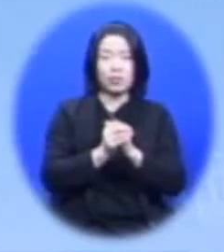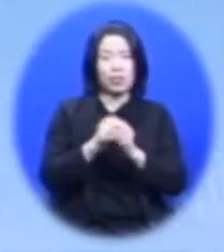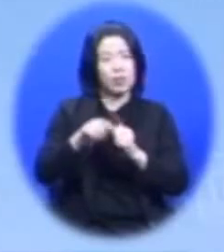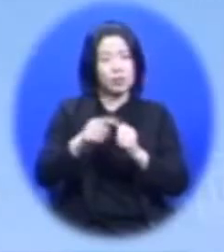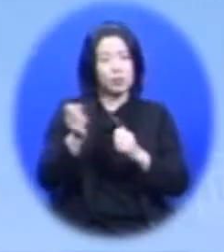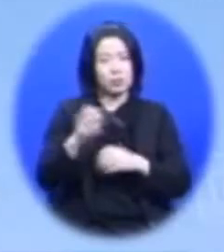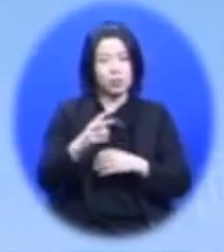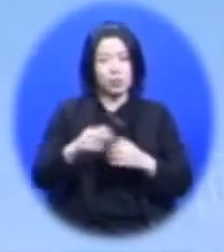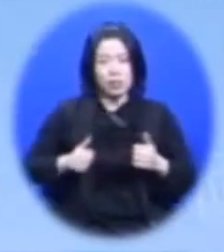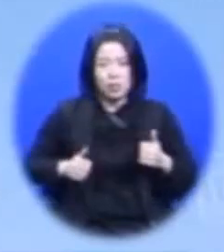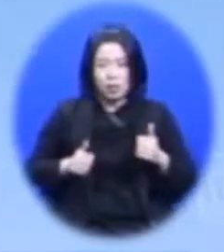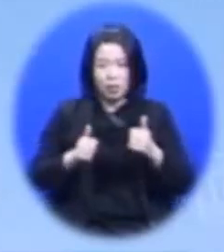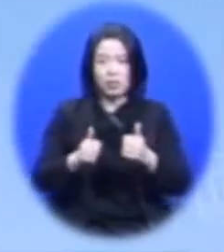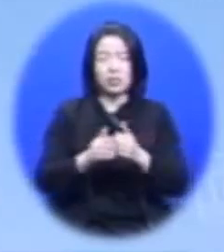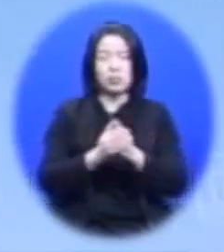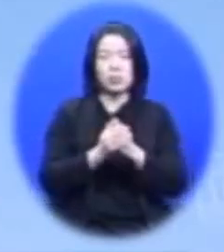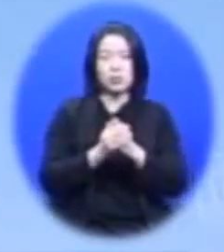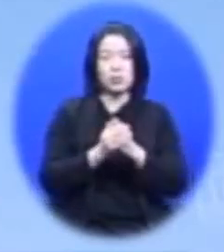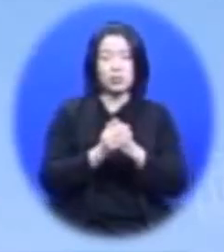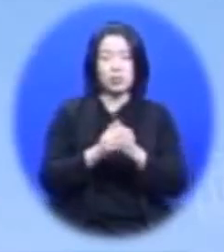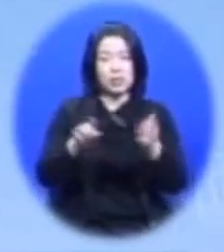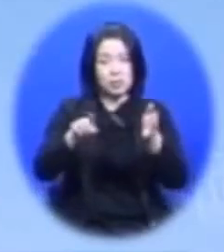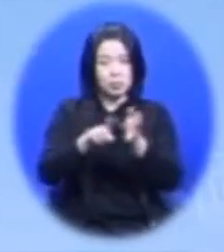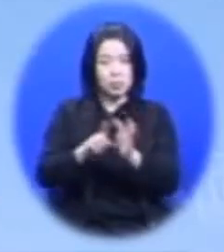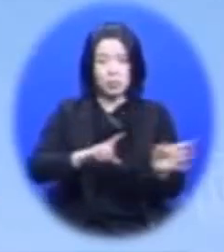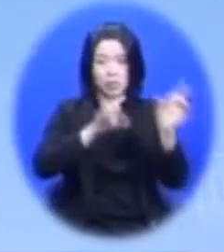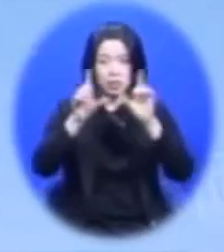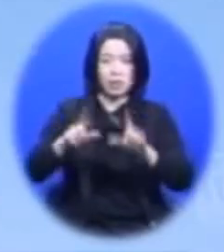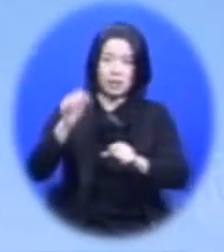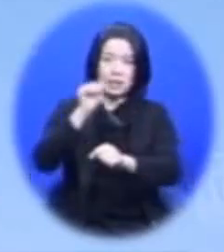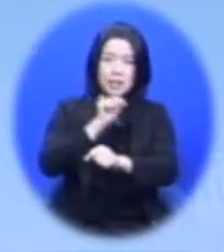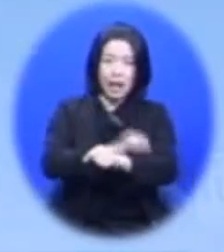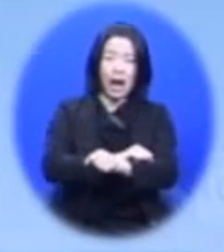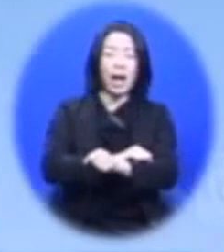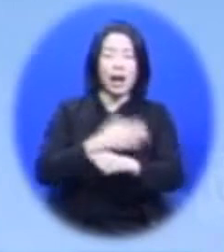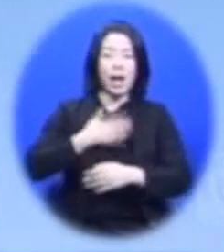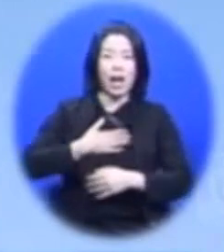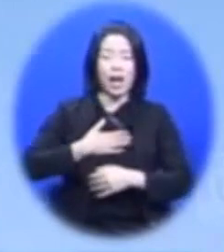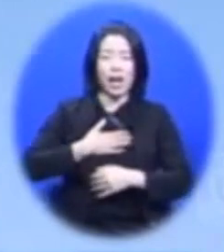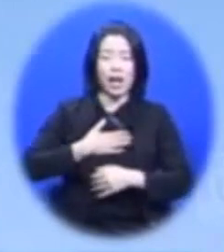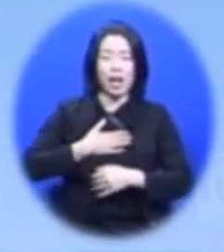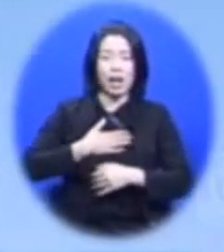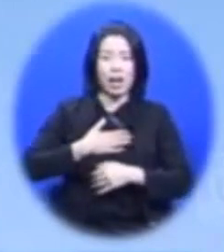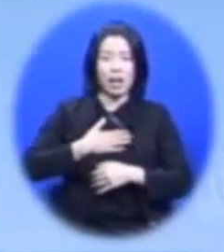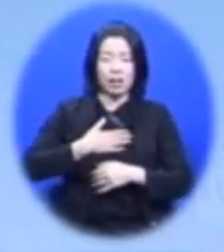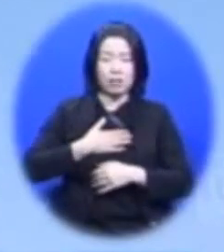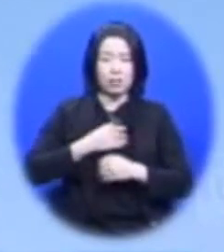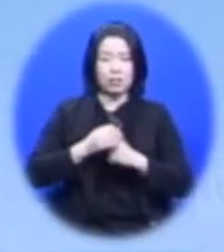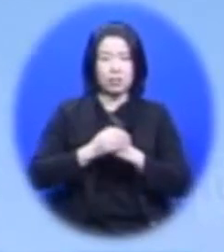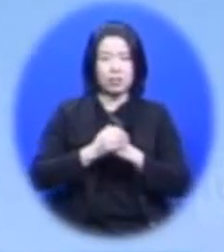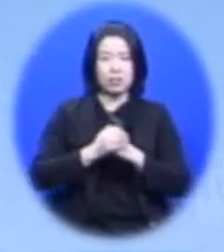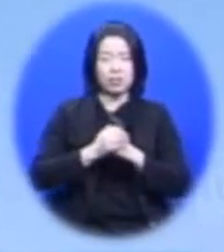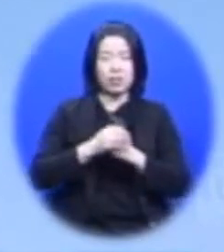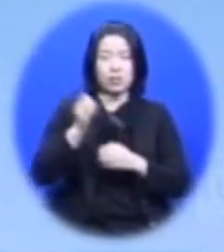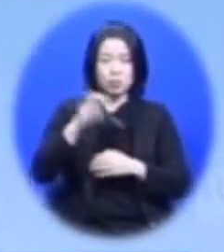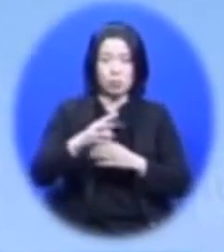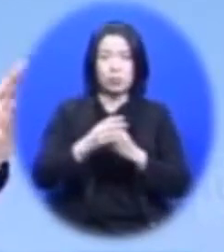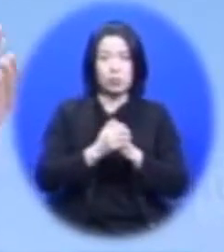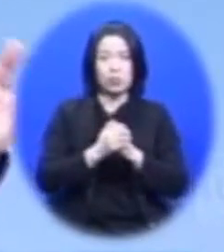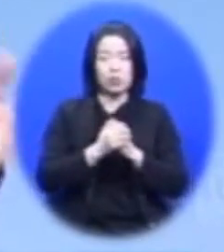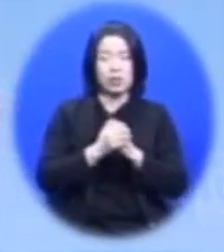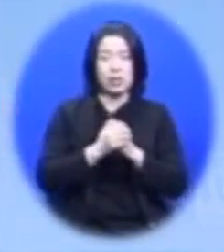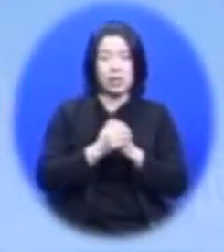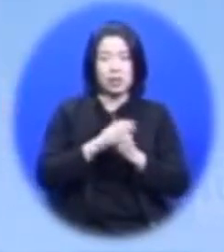그렇게 열심히 그 신앙생활 잘 하시던 분이었어요. 그리고 또